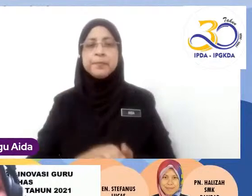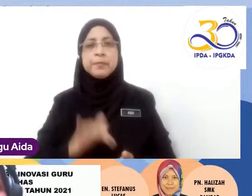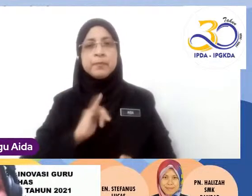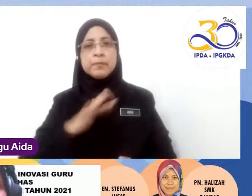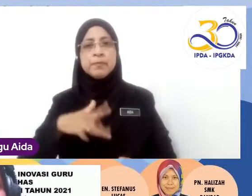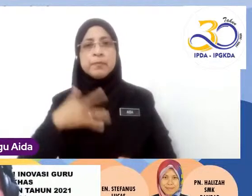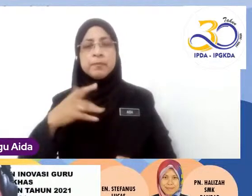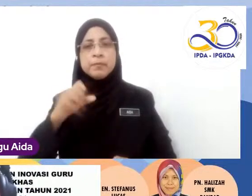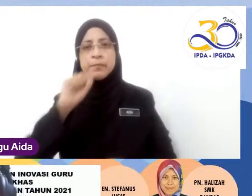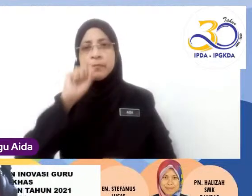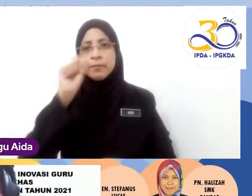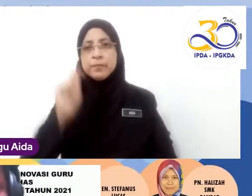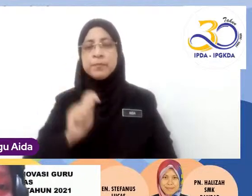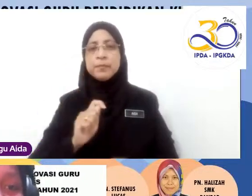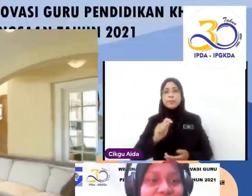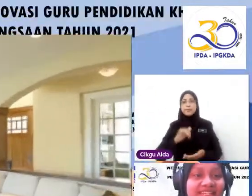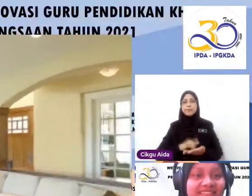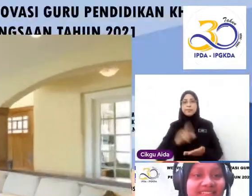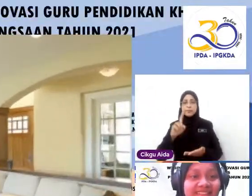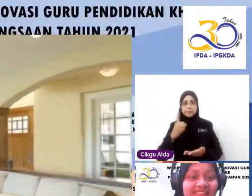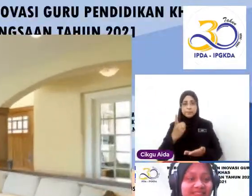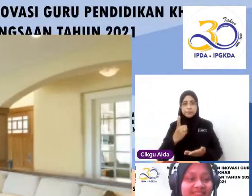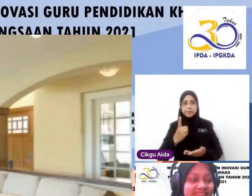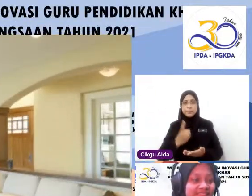soalan ditujukan cuma itu sahaja.